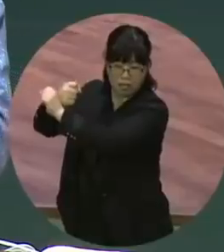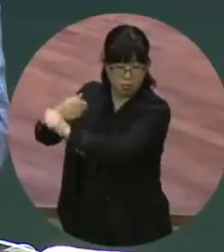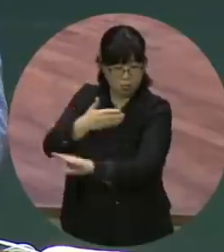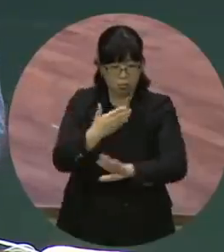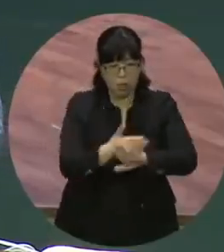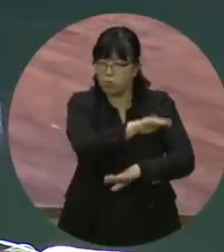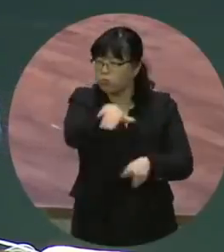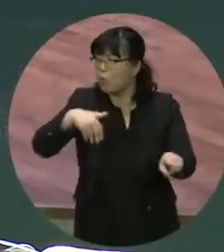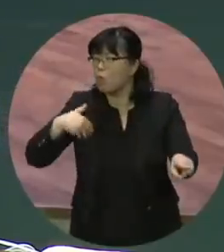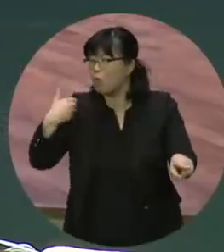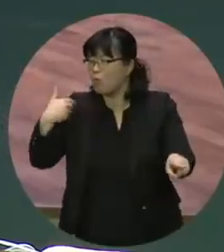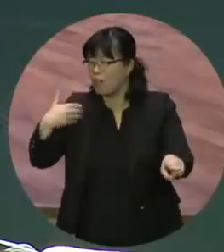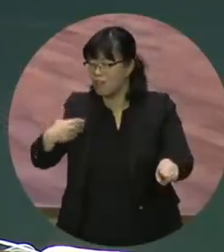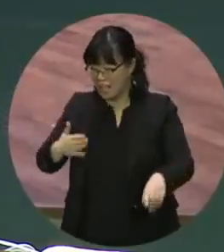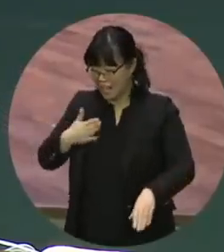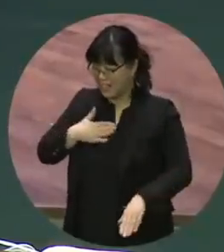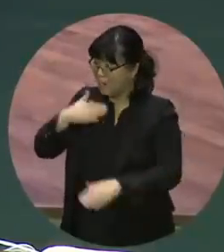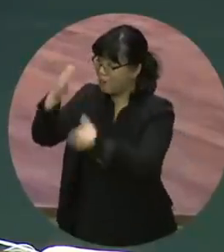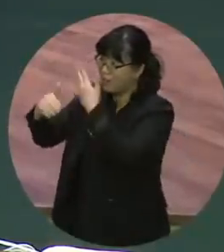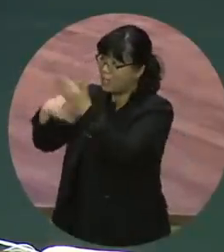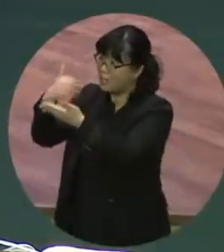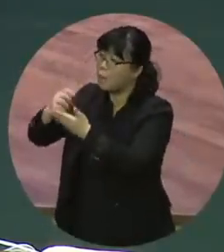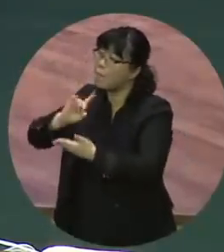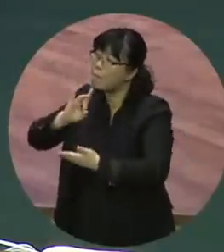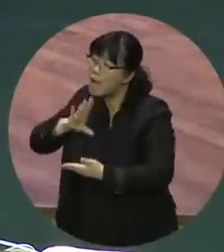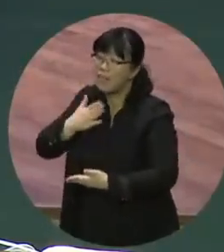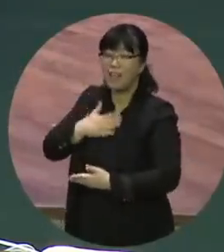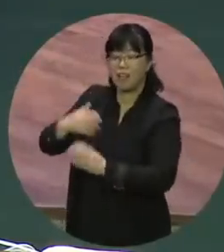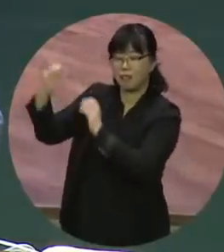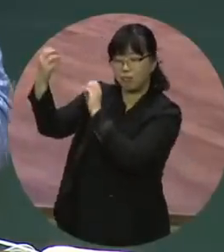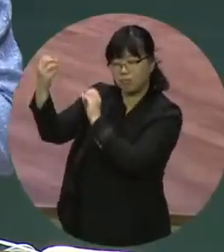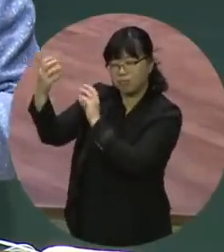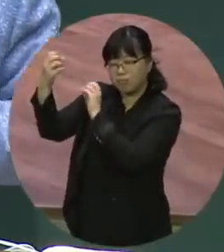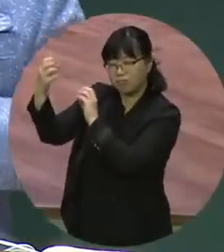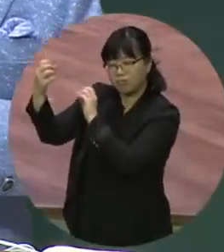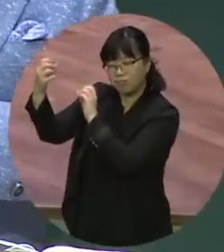비밀. 이 소통이요. 깊은 소통.